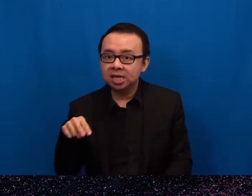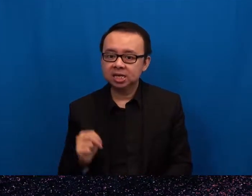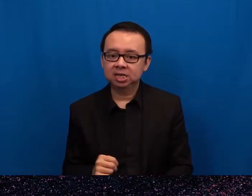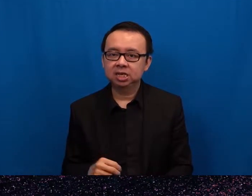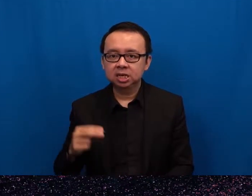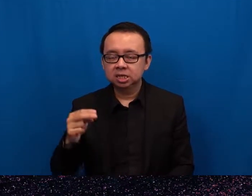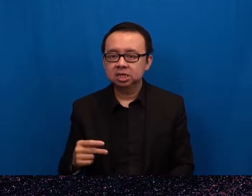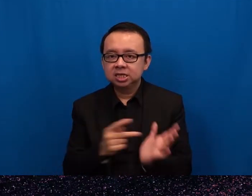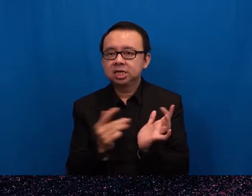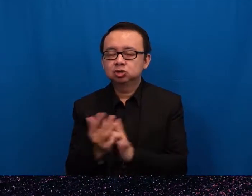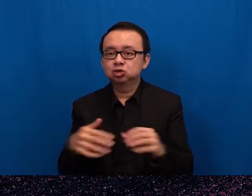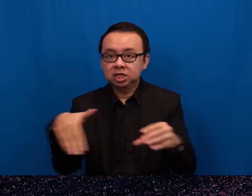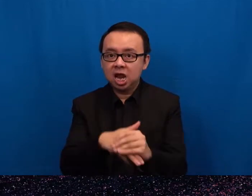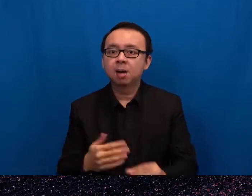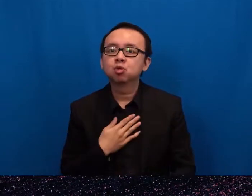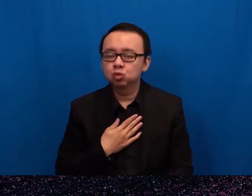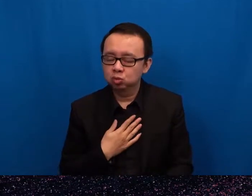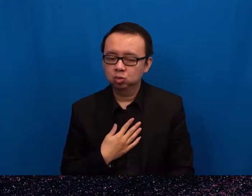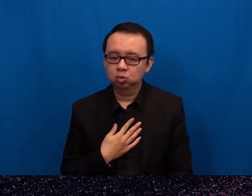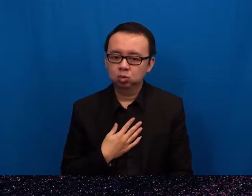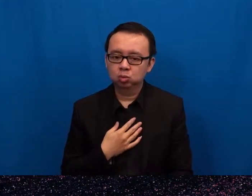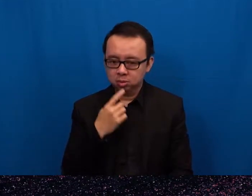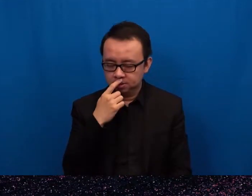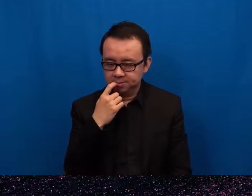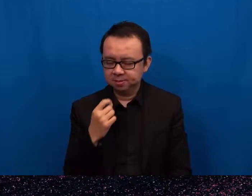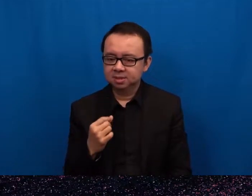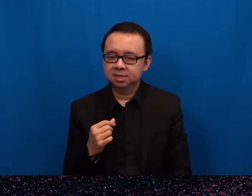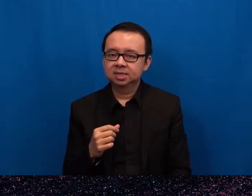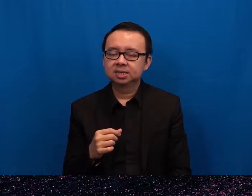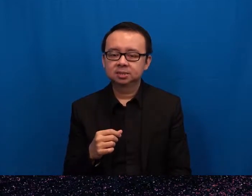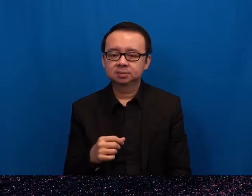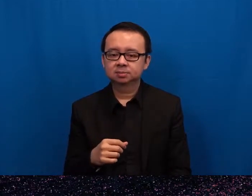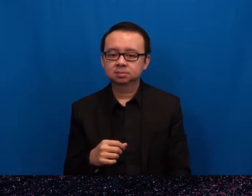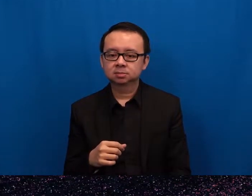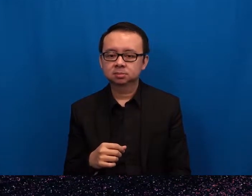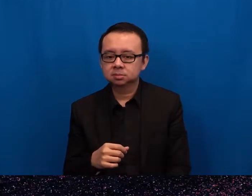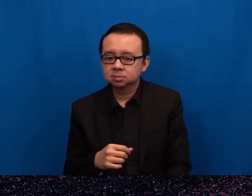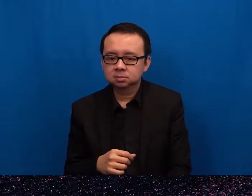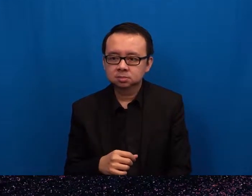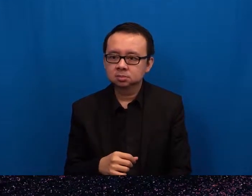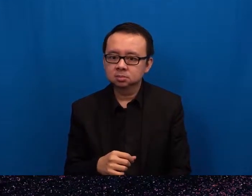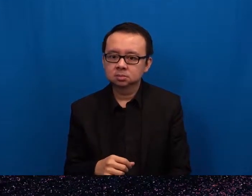Yesus dalamku. Dan semakin hari semakin banyak orang yang bertobat, bukan cuma 12. Saya rasa sebentar lagi sudah jadi